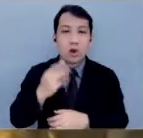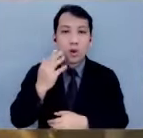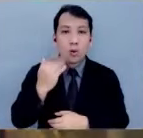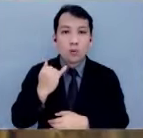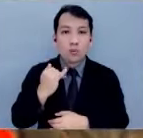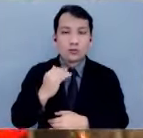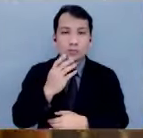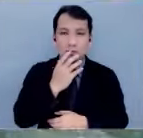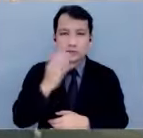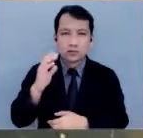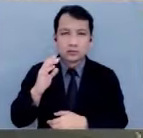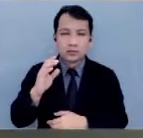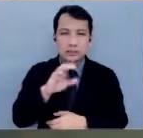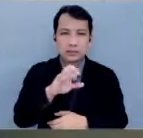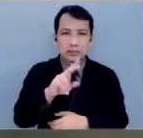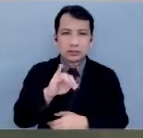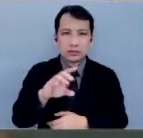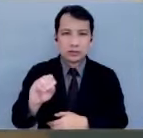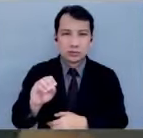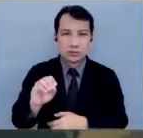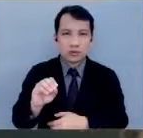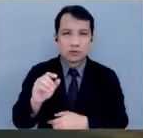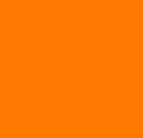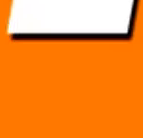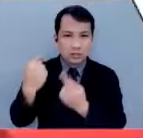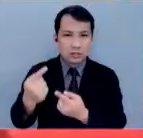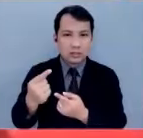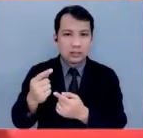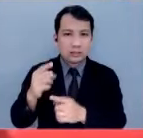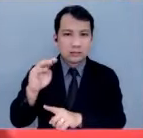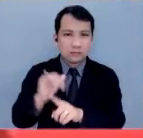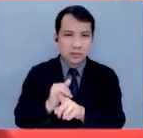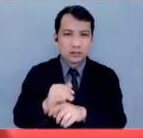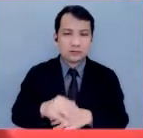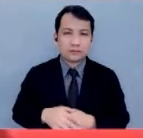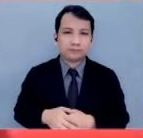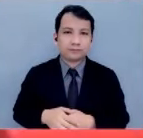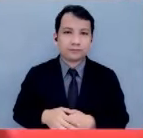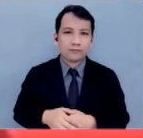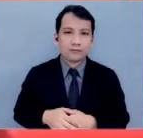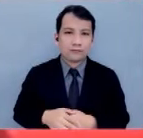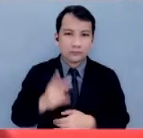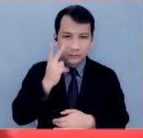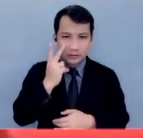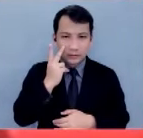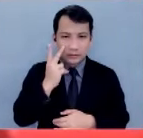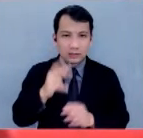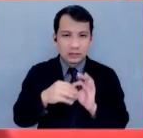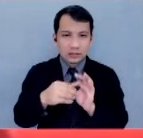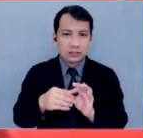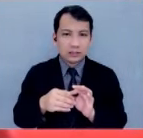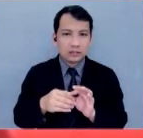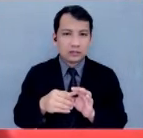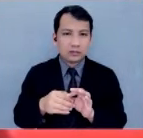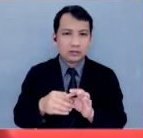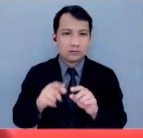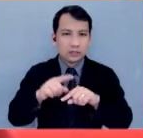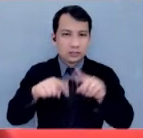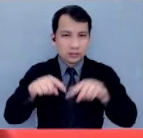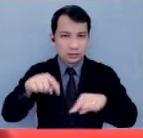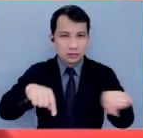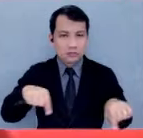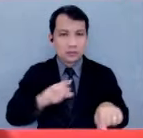magtatagal na epekto ng El Nino hanggang sa Mayo. Very critical po yung May at June natin. Kung